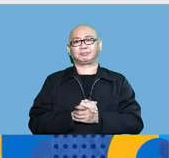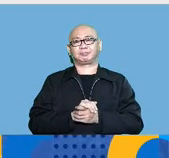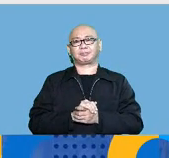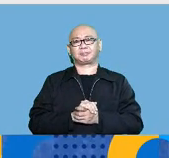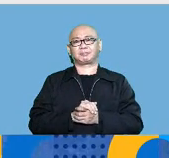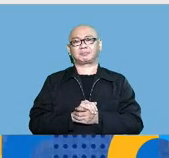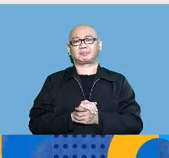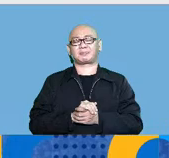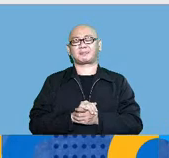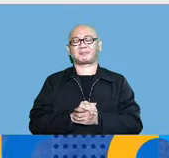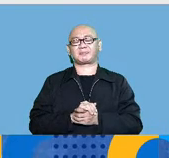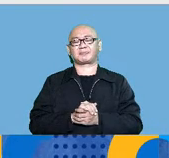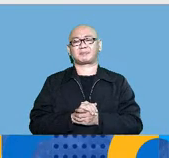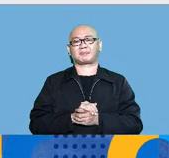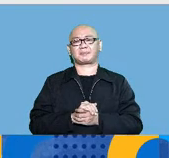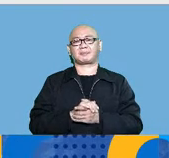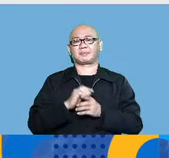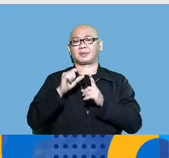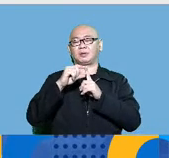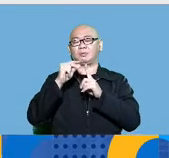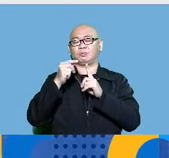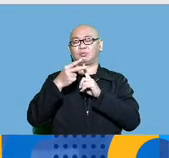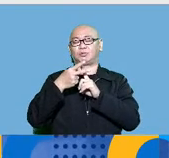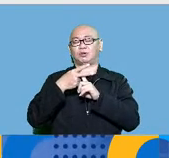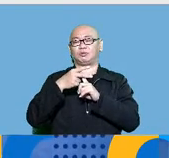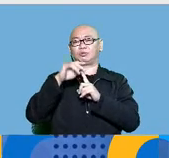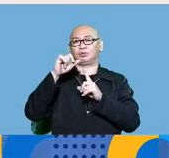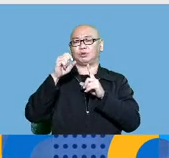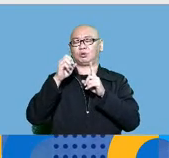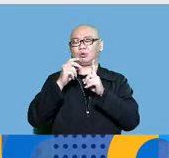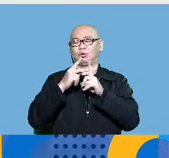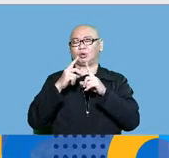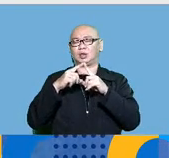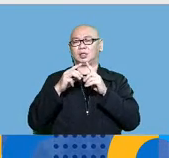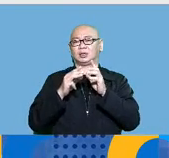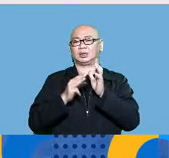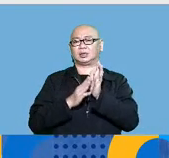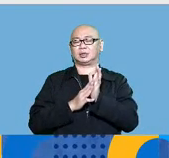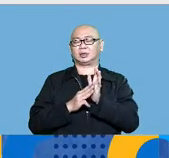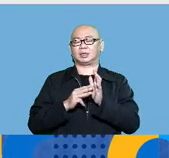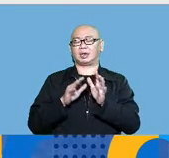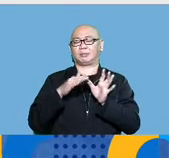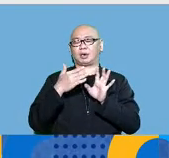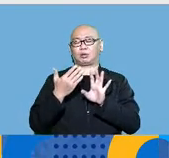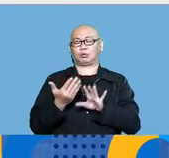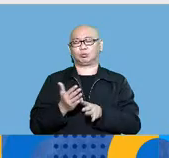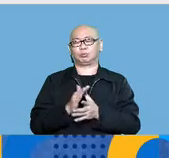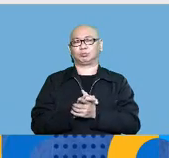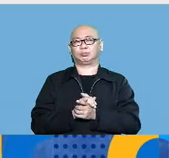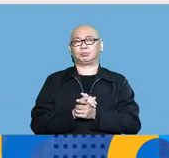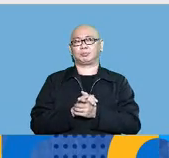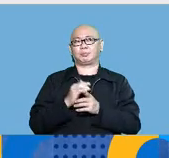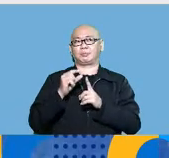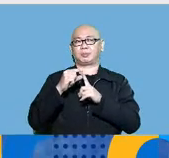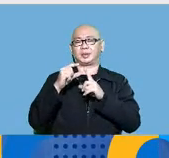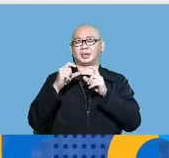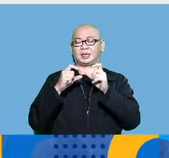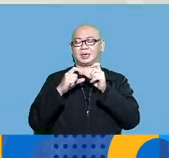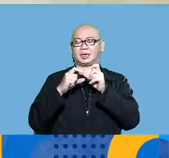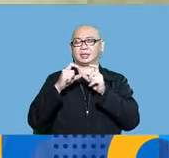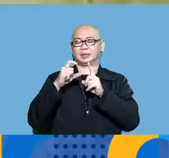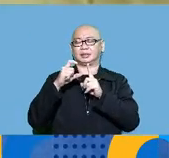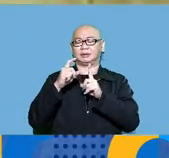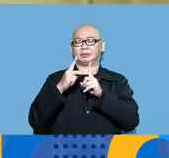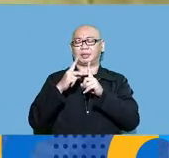Prof. Dr. Johar MS almarhum, juga Prof. Humaydi MA, PhD, dan Prof.